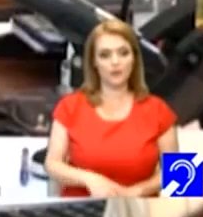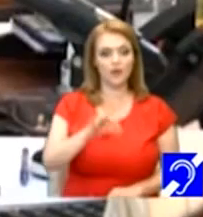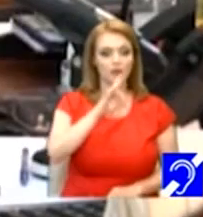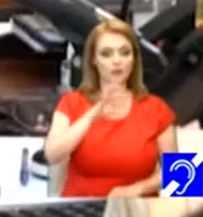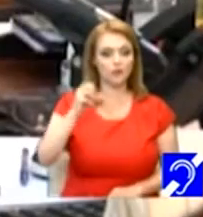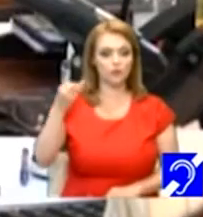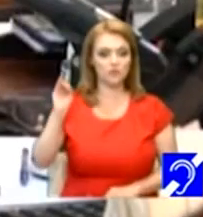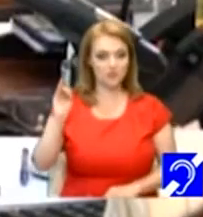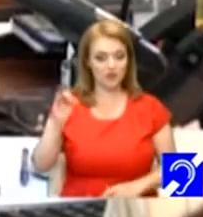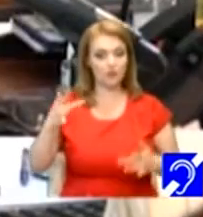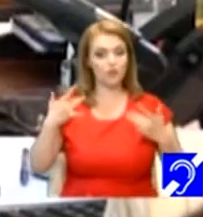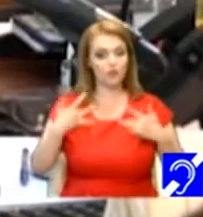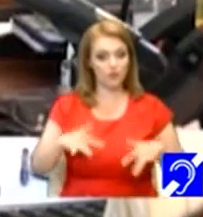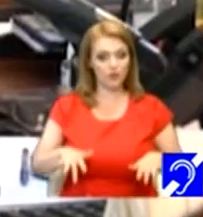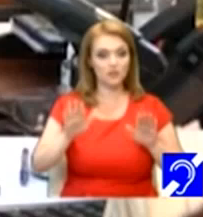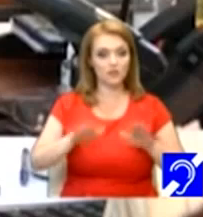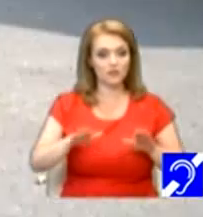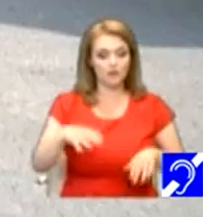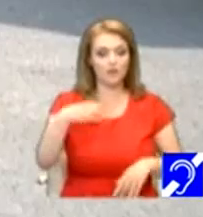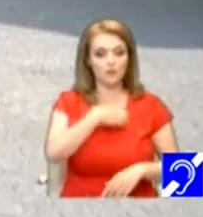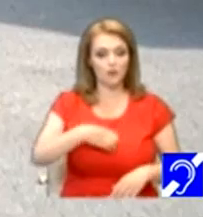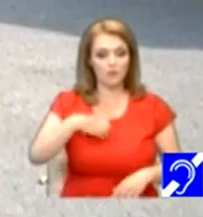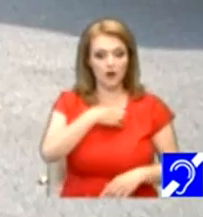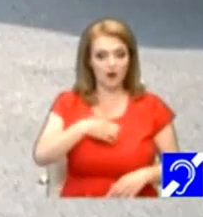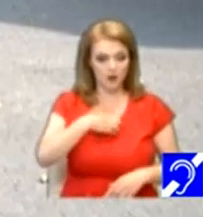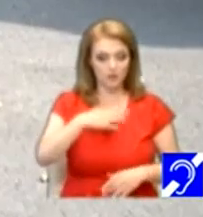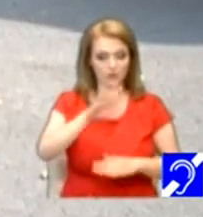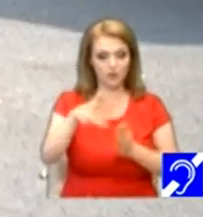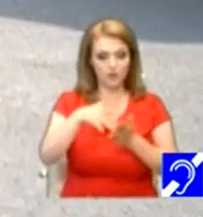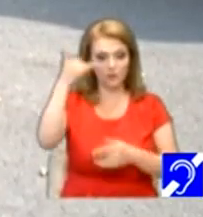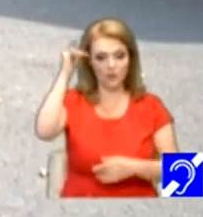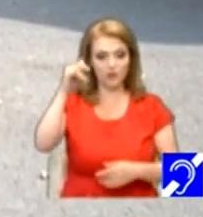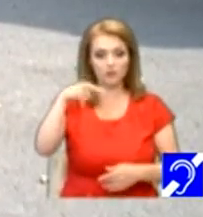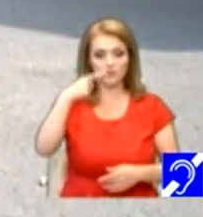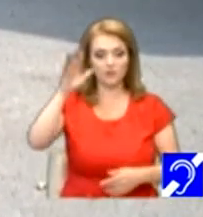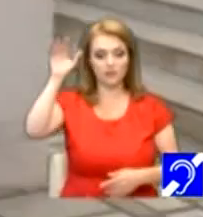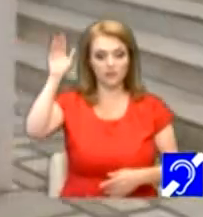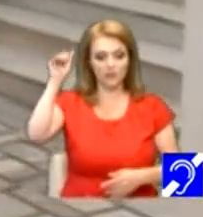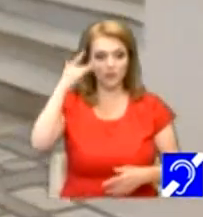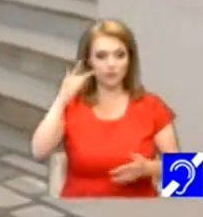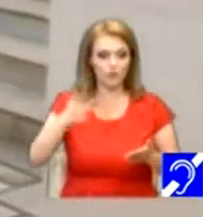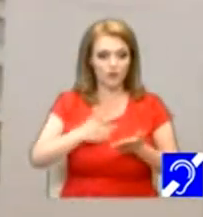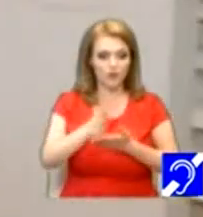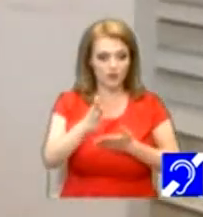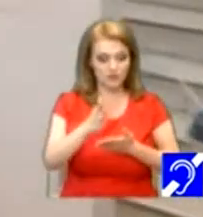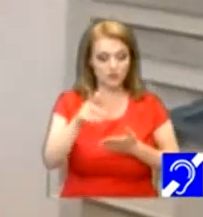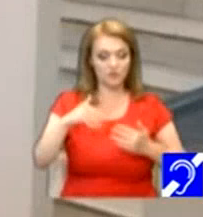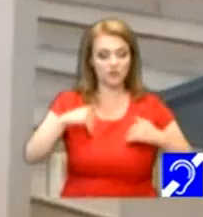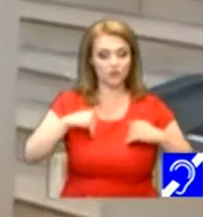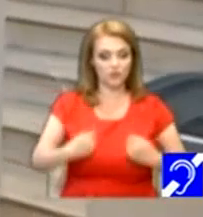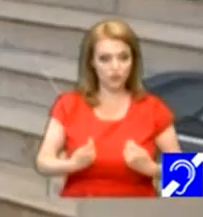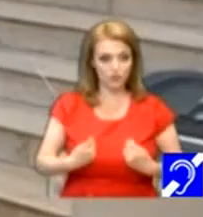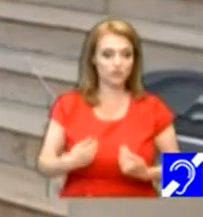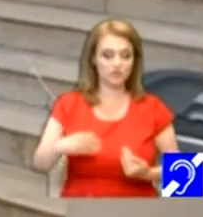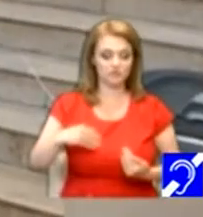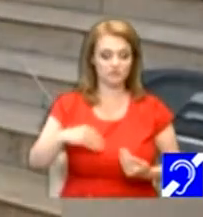Renato Usatăi și-a dat demisia din funcție de primar de Bălți și spune adio politicii după ce a fost dezamăgit de rezultatele slabe